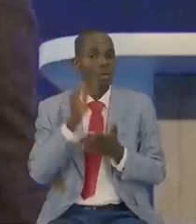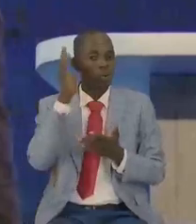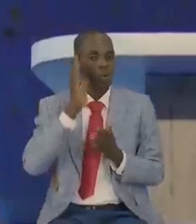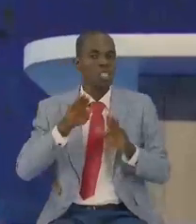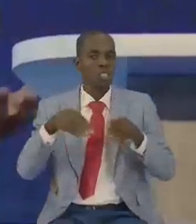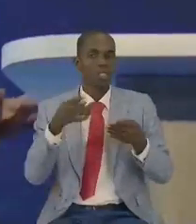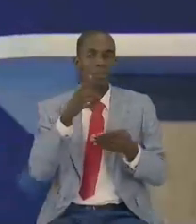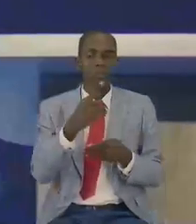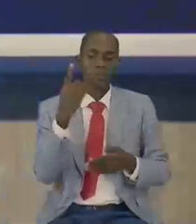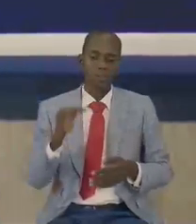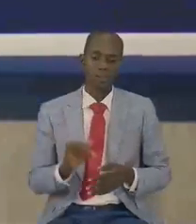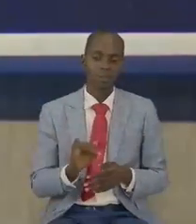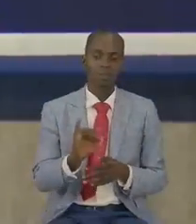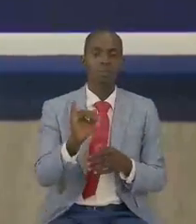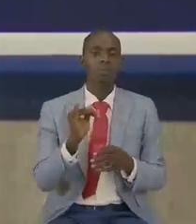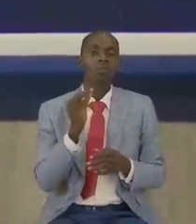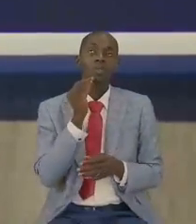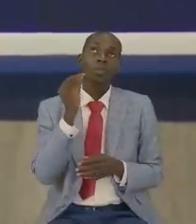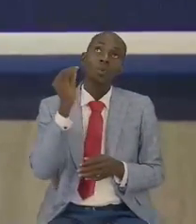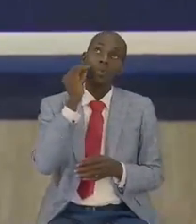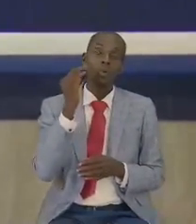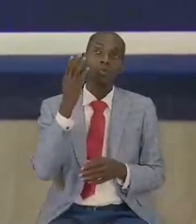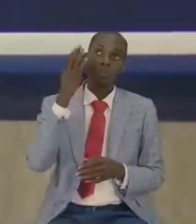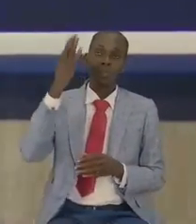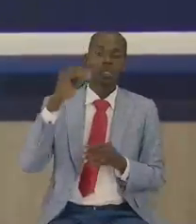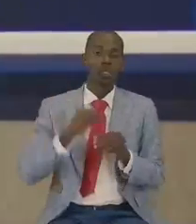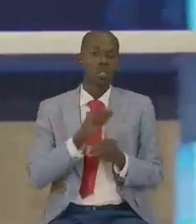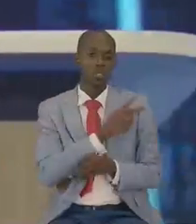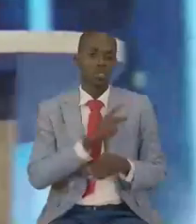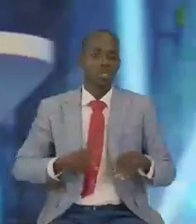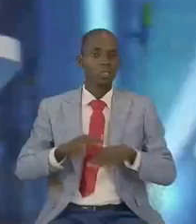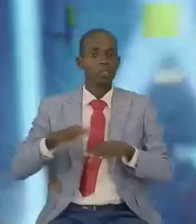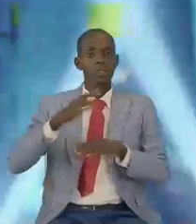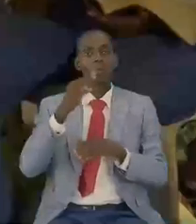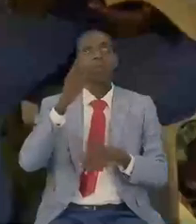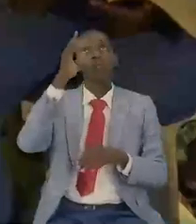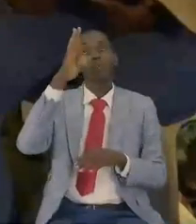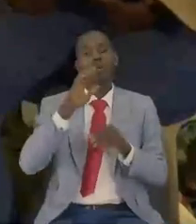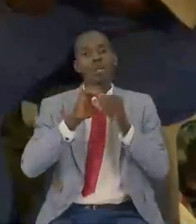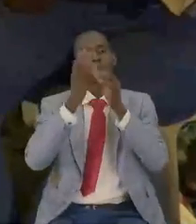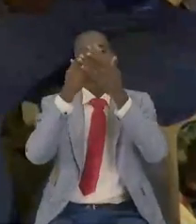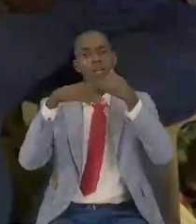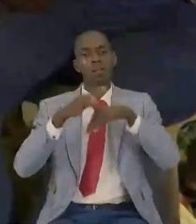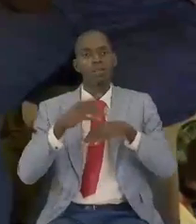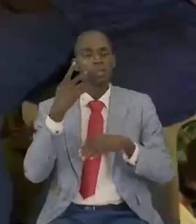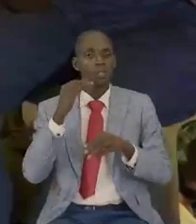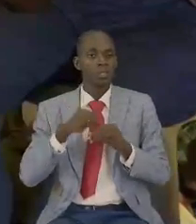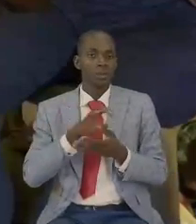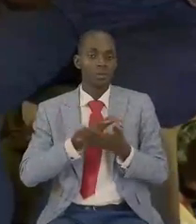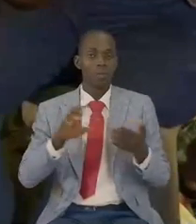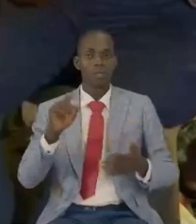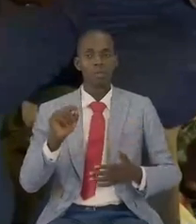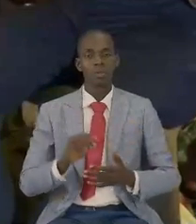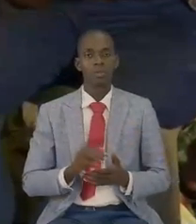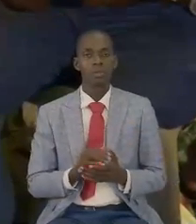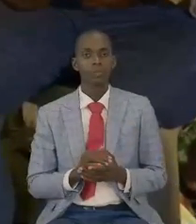la vie éternelle, la rédemption éternelle dans la demeure de Dieu au ciel. Alors il dit dans le verset 20, il dit,